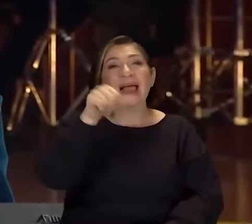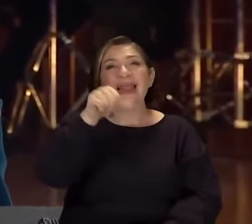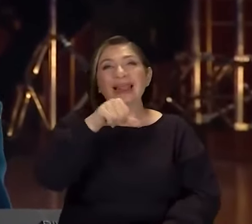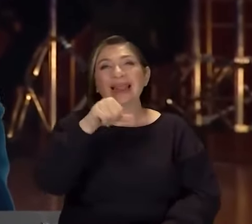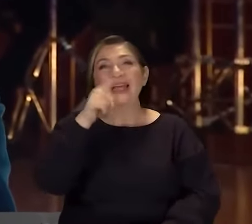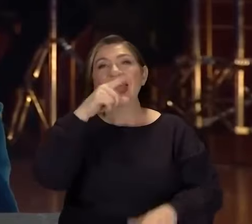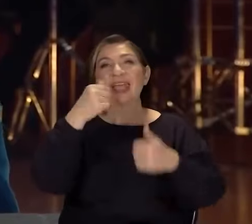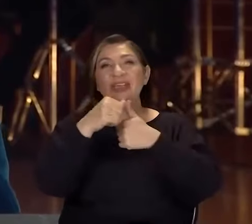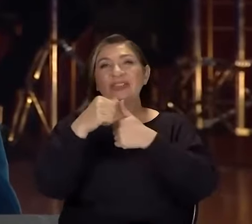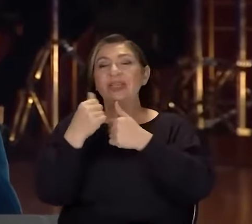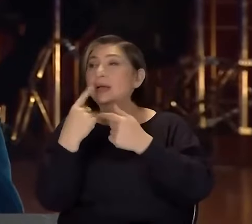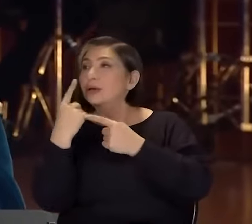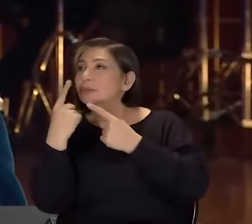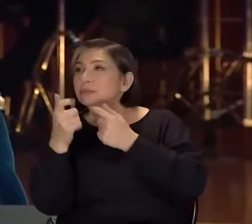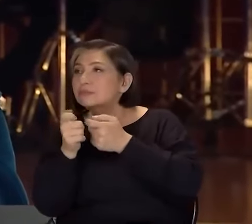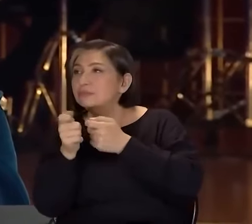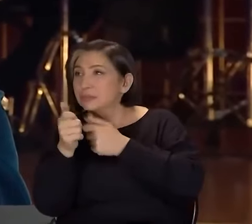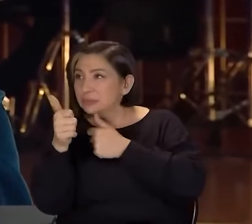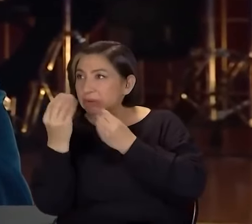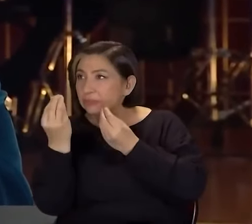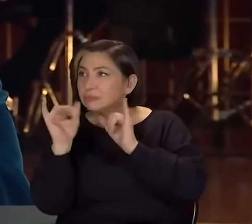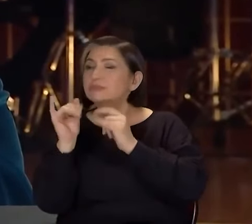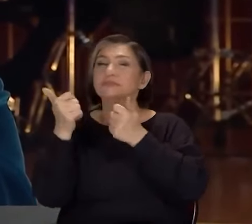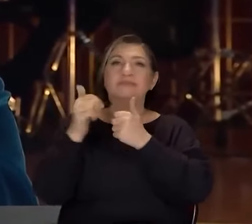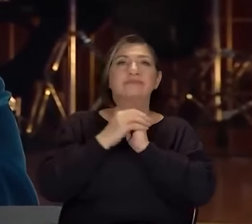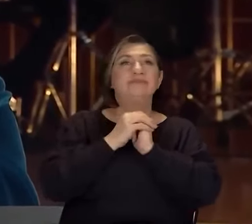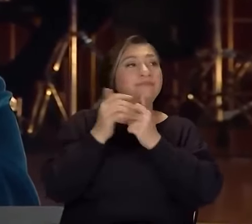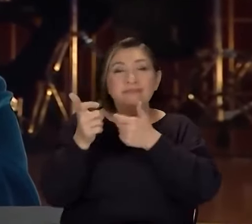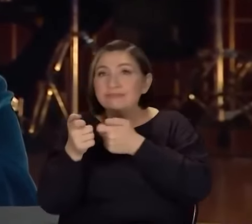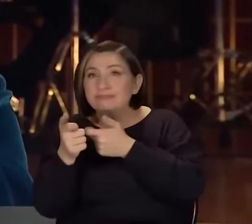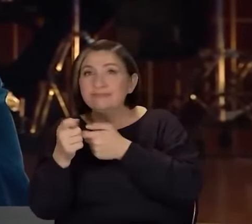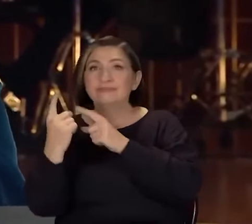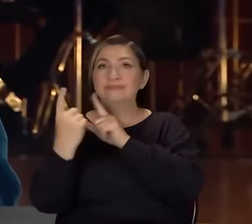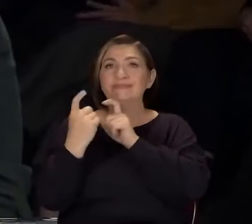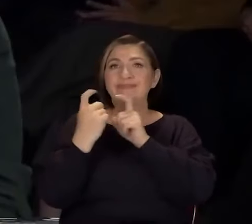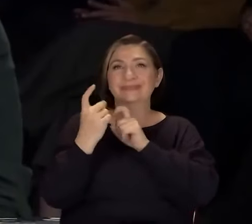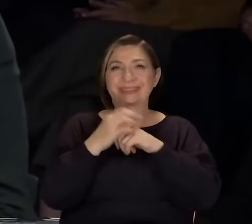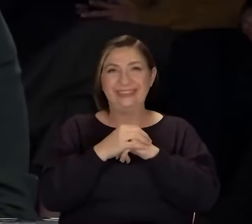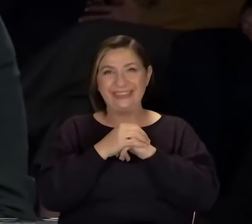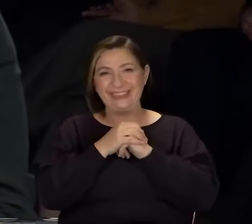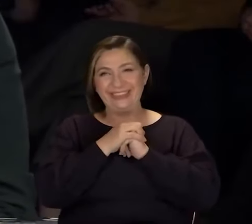için eşiyle yazıştık. Eşiyle yazıştık. Ondan sonra